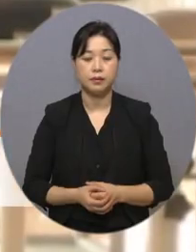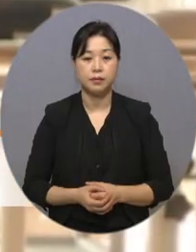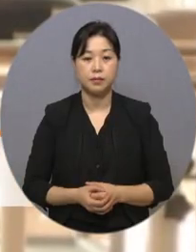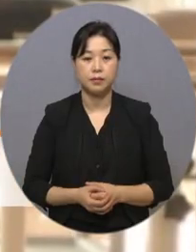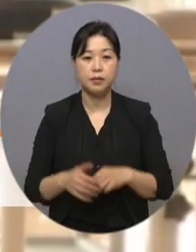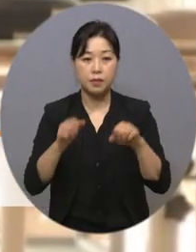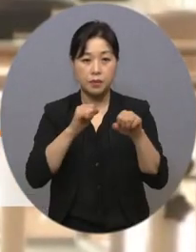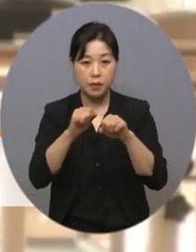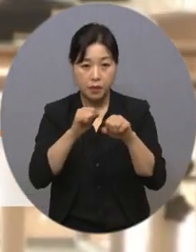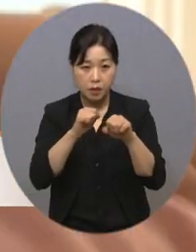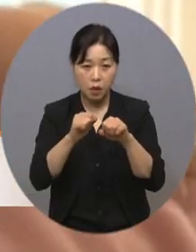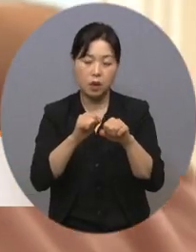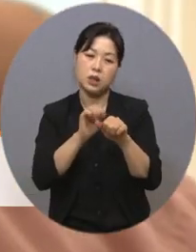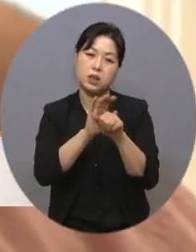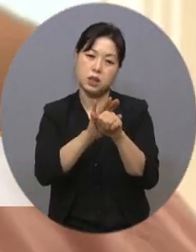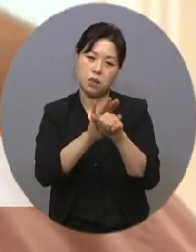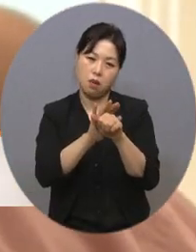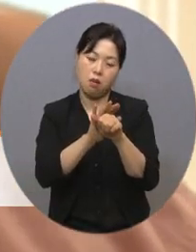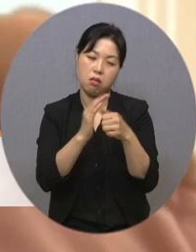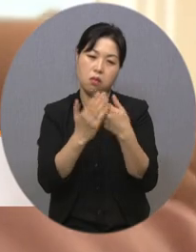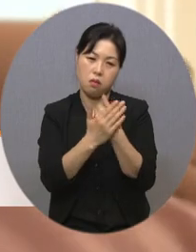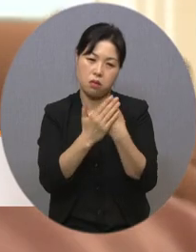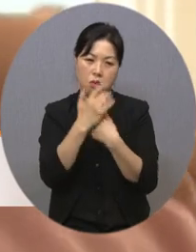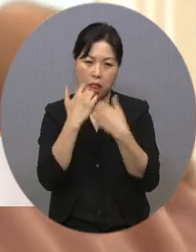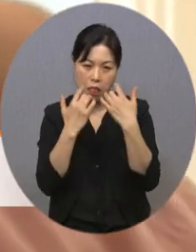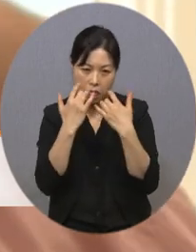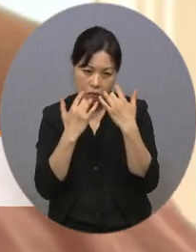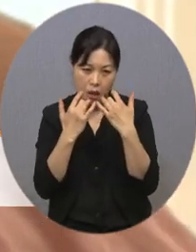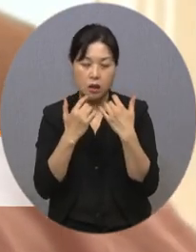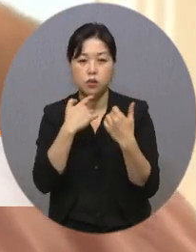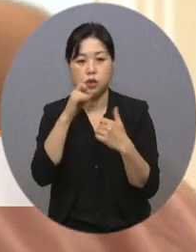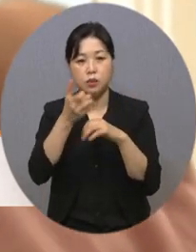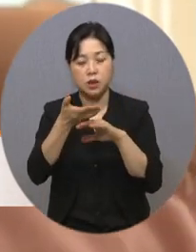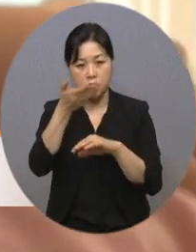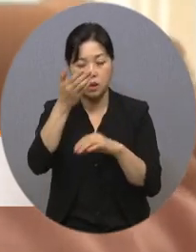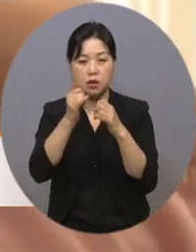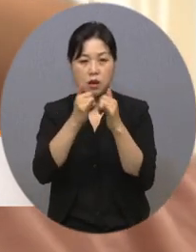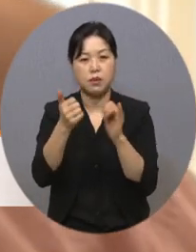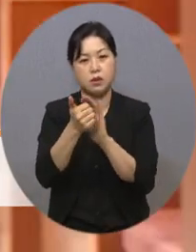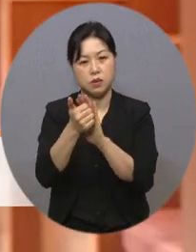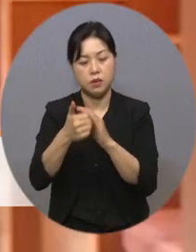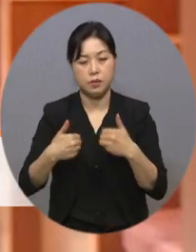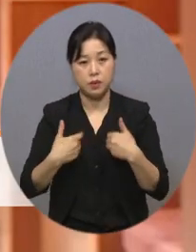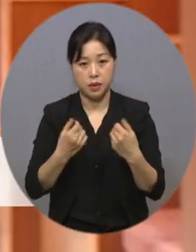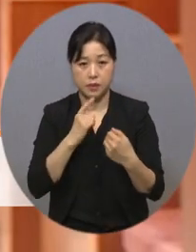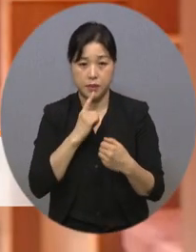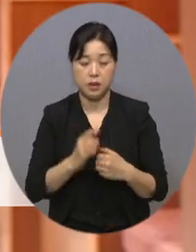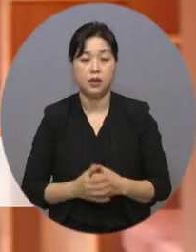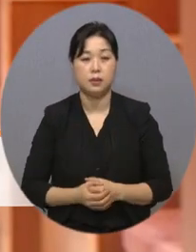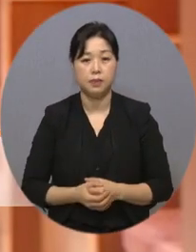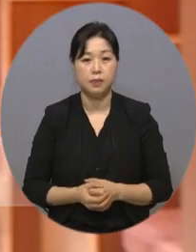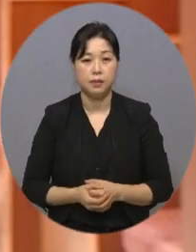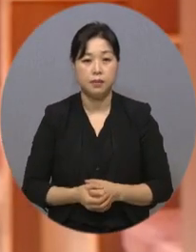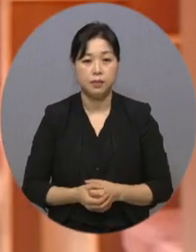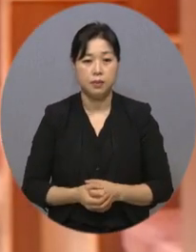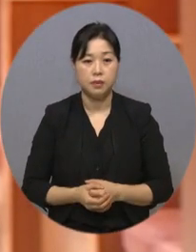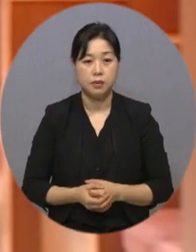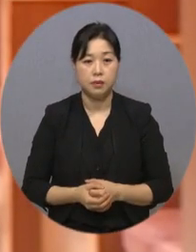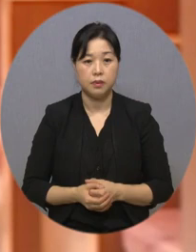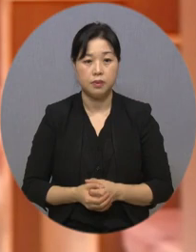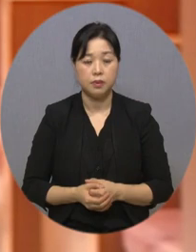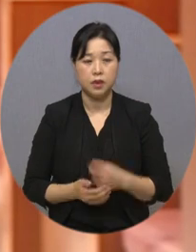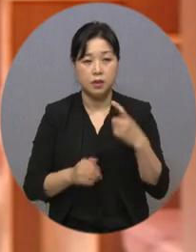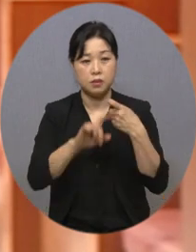활동지원 사업지 대에 노인 65세이상 장애인을 위한 대책이 필요하다는 주장이 제기됐습니다 7 1 4 에